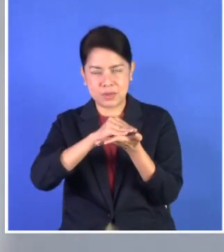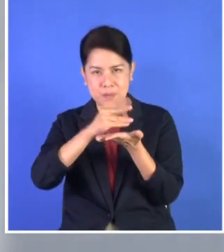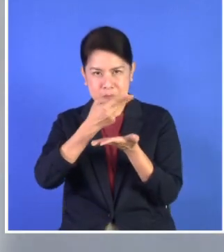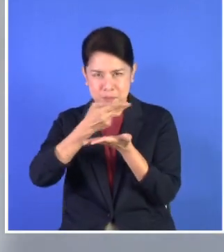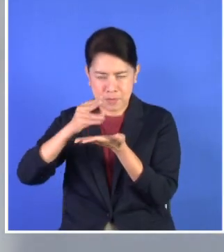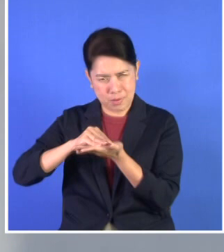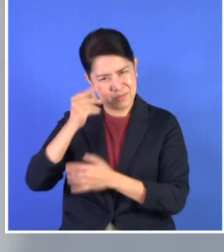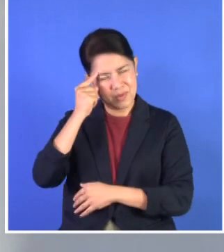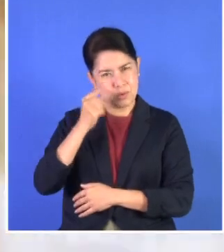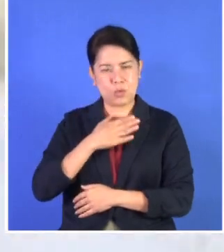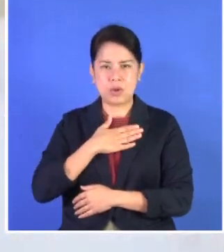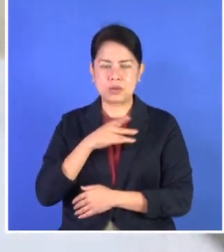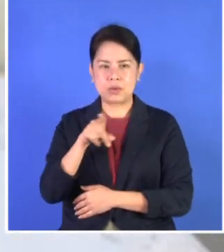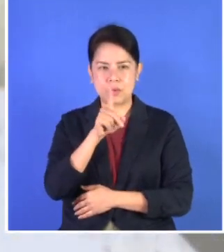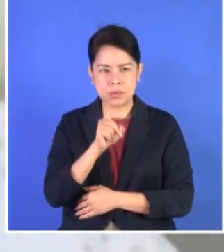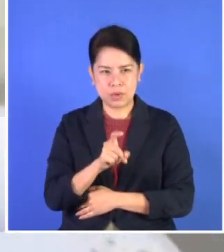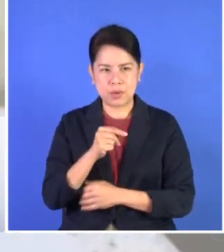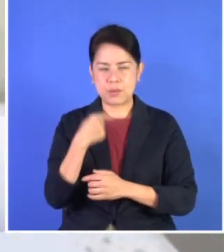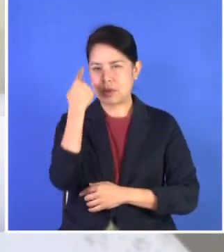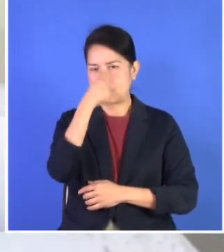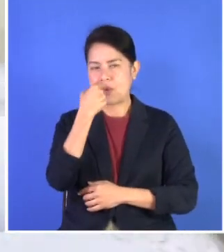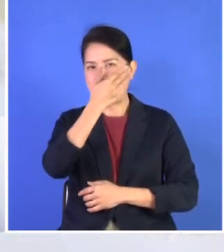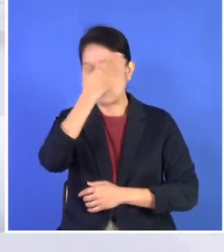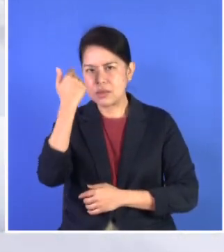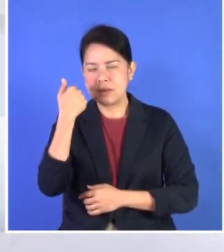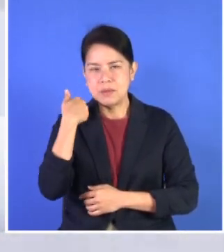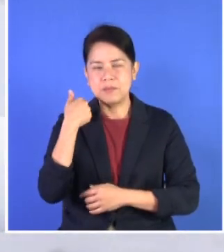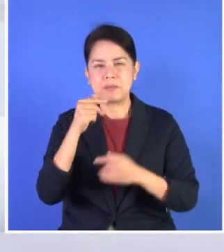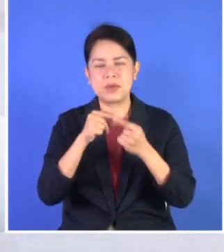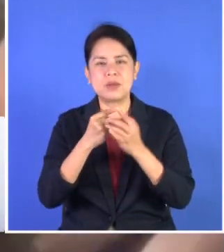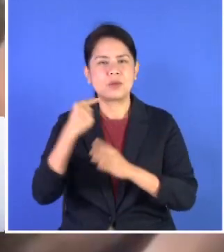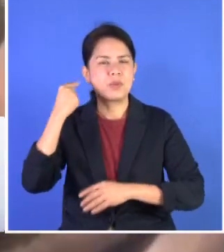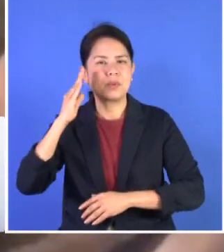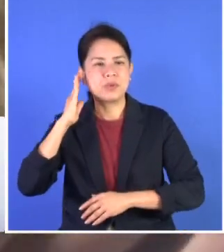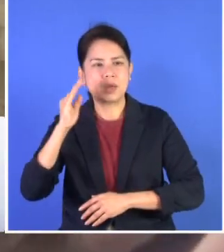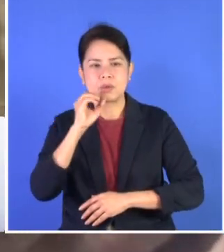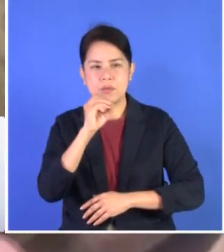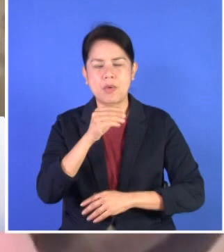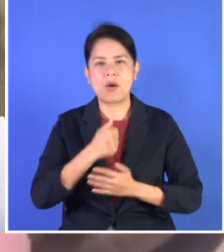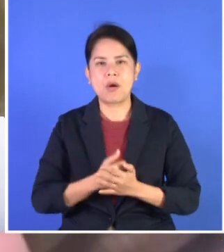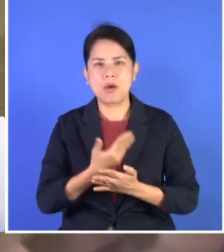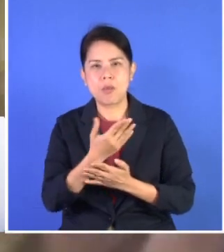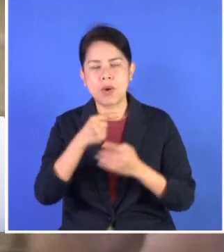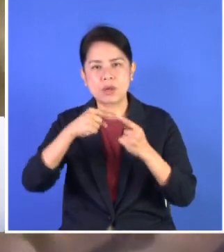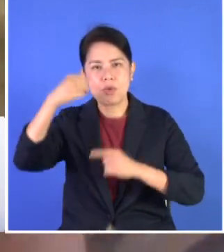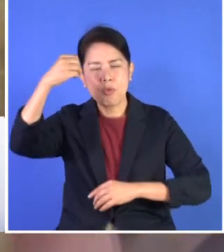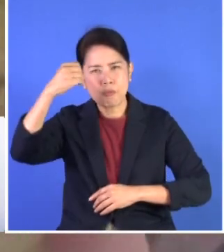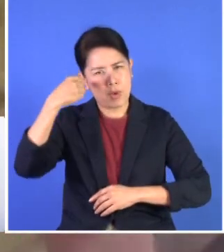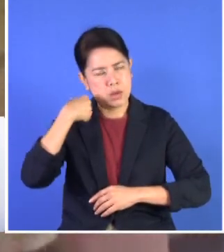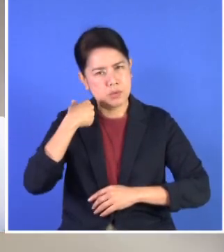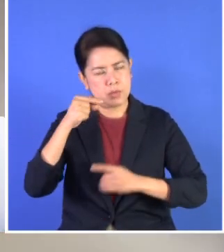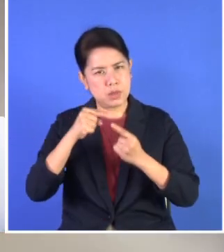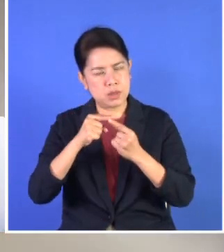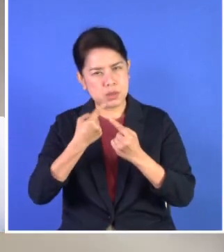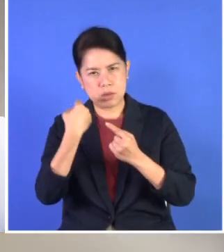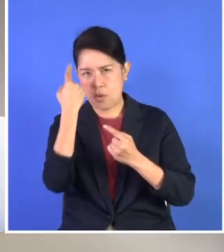สงสัยว่าใครเป็นคนลืมปิดไฟกระเถียงกันใหญ่หาข้อสรุปไม่ได้คือกลัวกลัวว่าจะมีขโมยมาแล้วขโมย